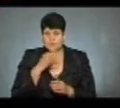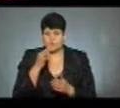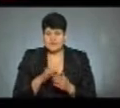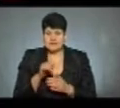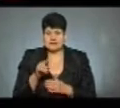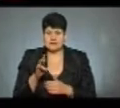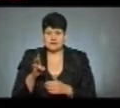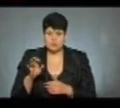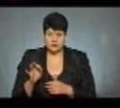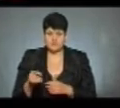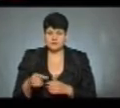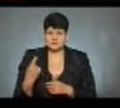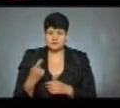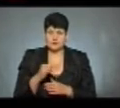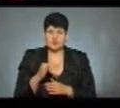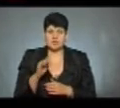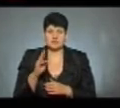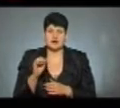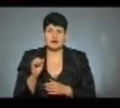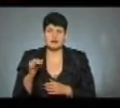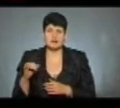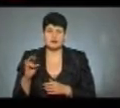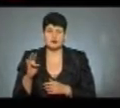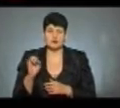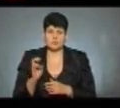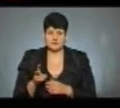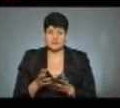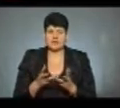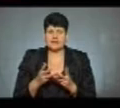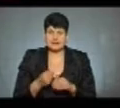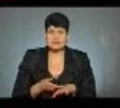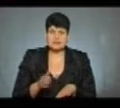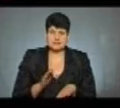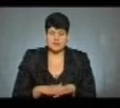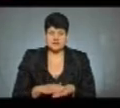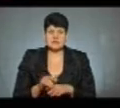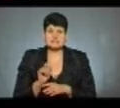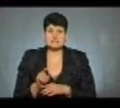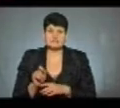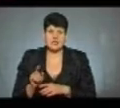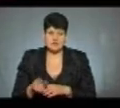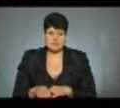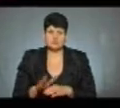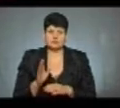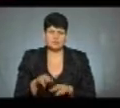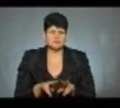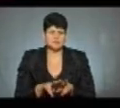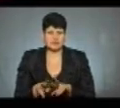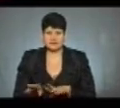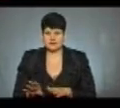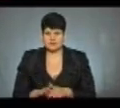за ЗНО на Тернопільщині Юрій Шайнюк. Кількість і складність завдань буде